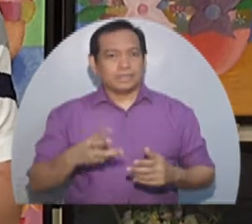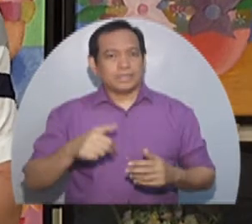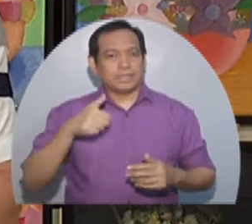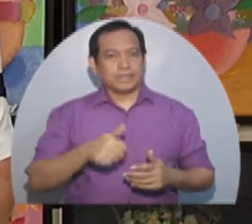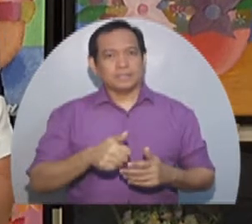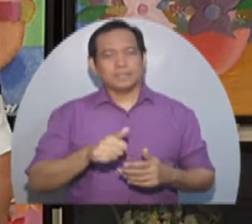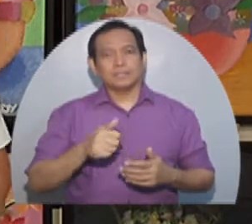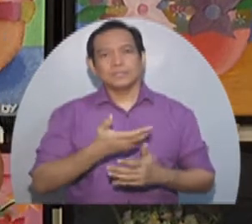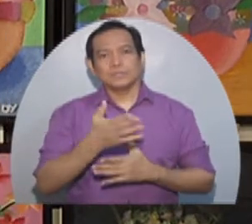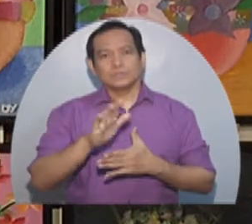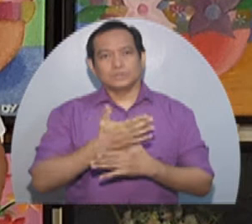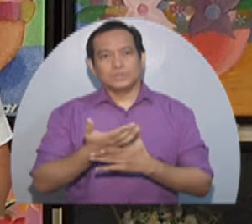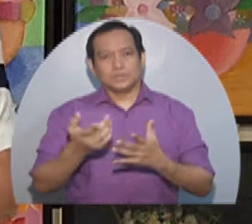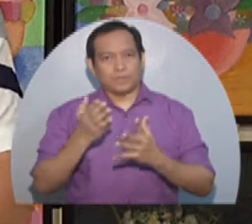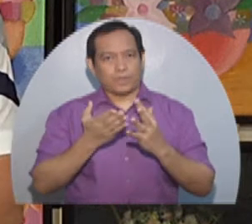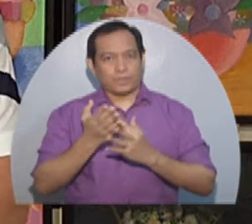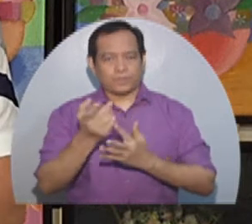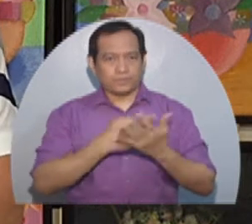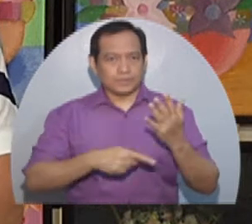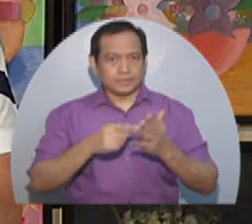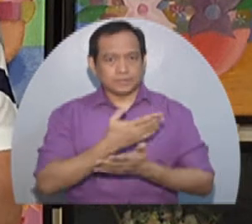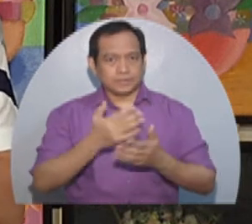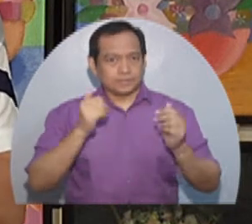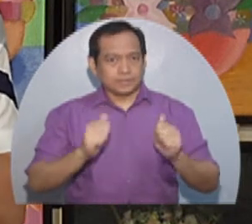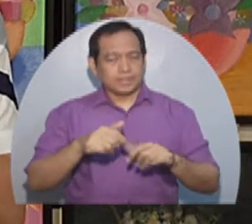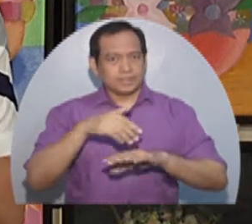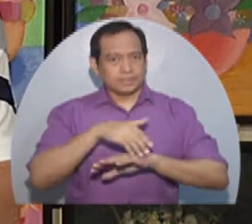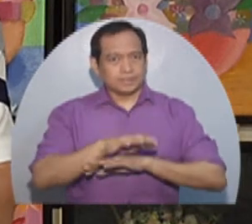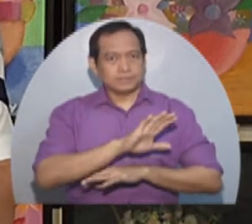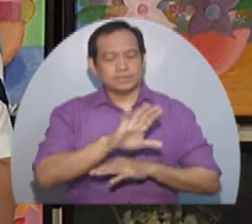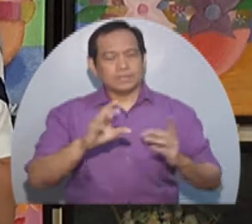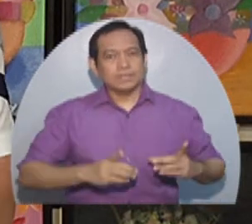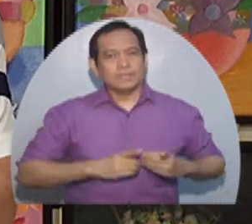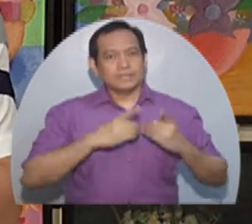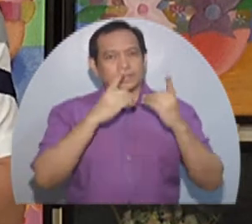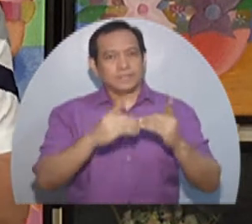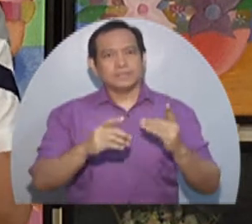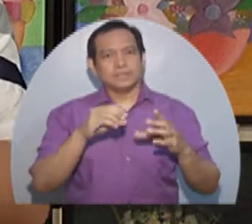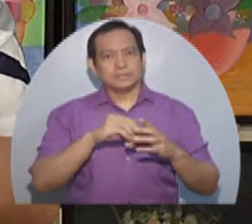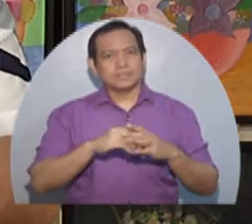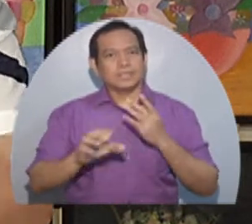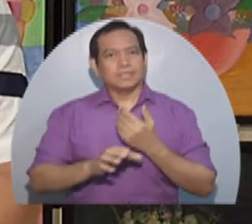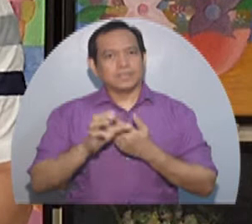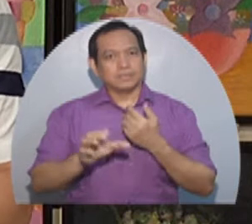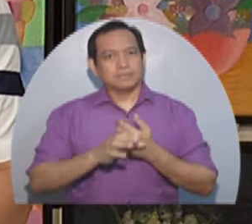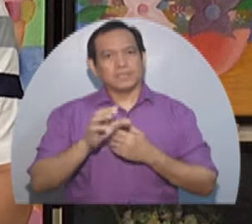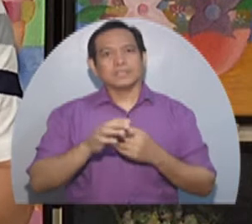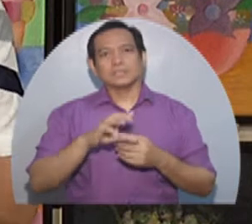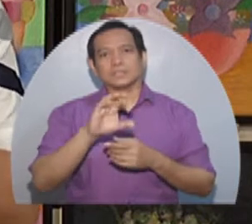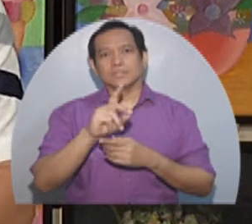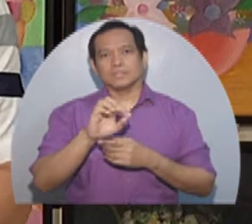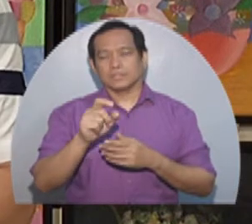website at i-click ang U-Share. Sa pamamagitan nito, maaari kayong magpadala ng inyong donasyon sa mga